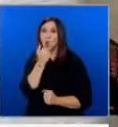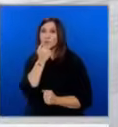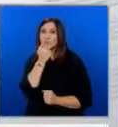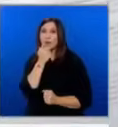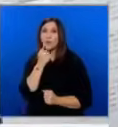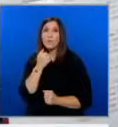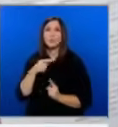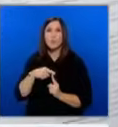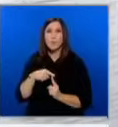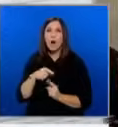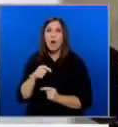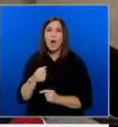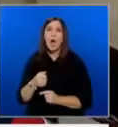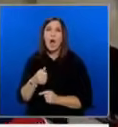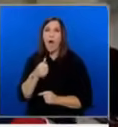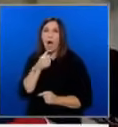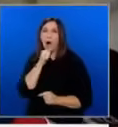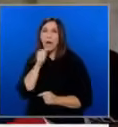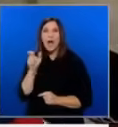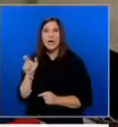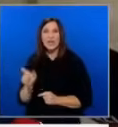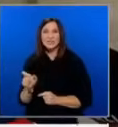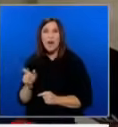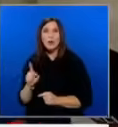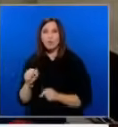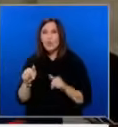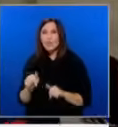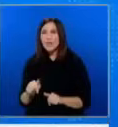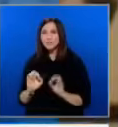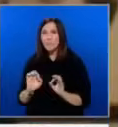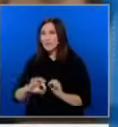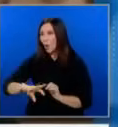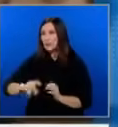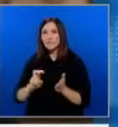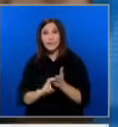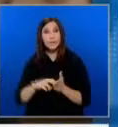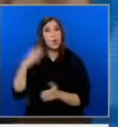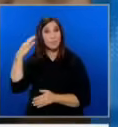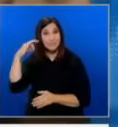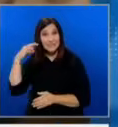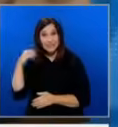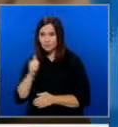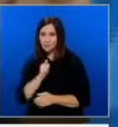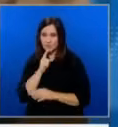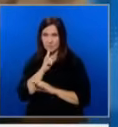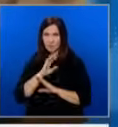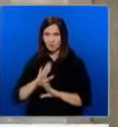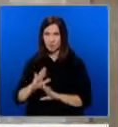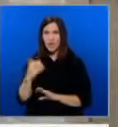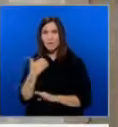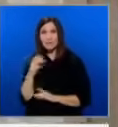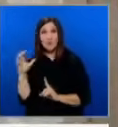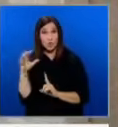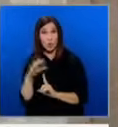Труд, Крачмаря, който в момента и днес ограбват енергетиката. От президентството запазиха мълчание.